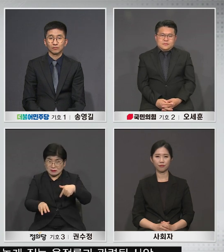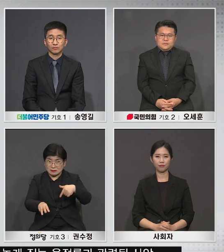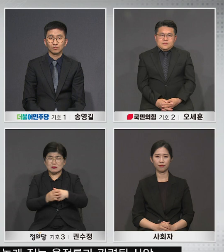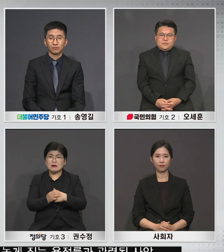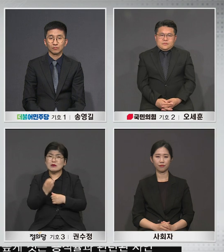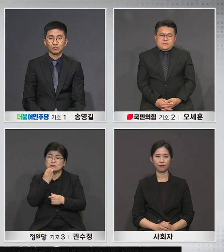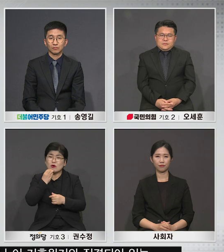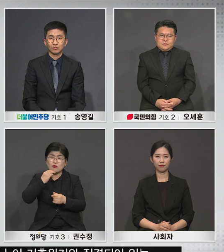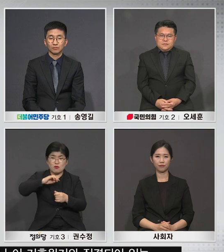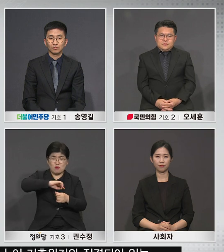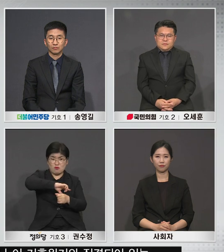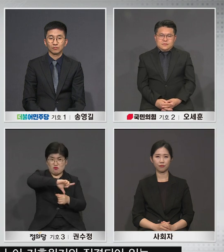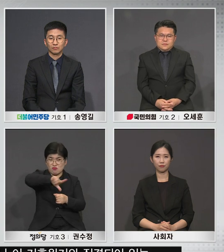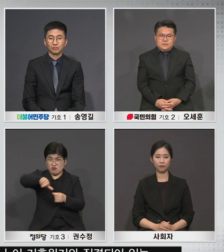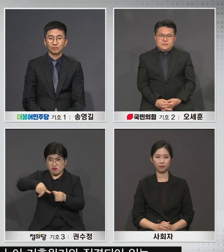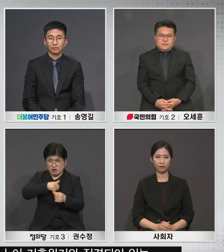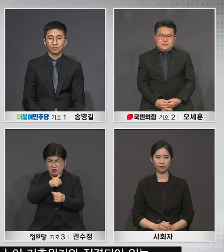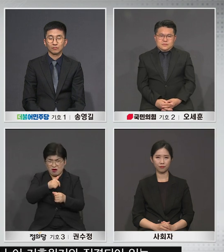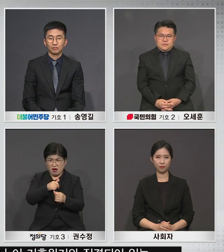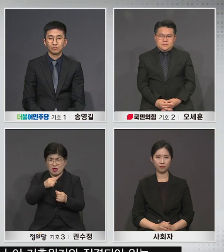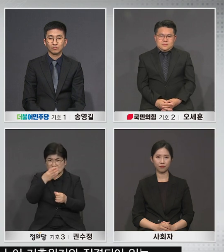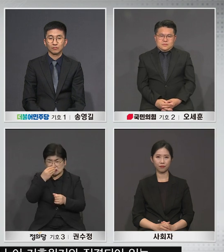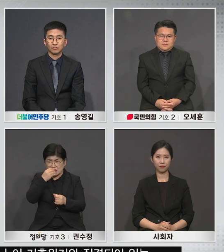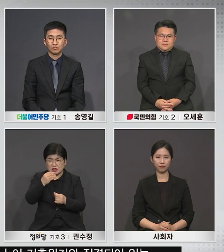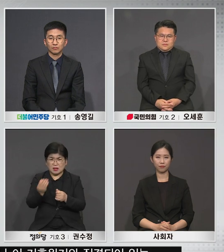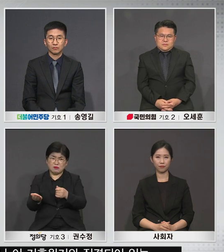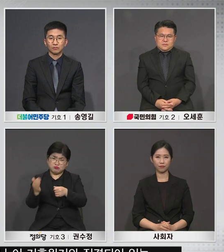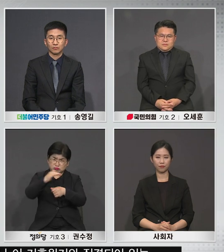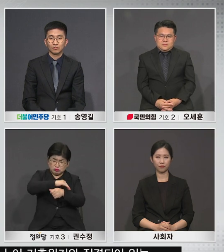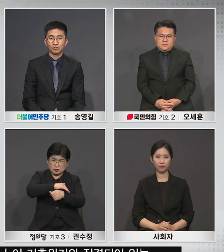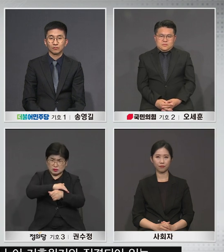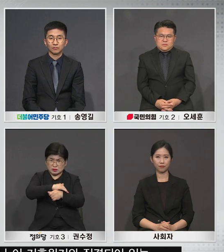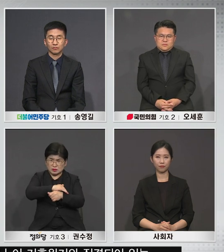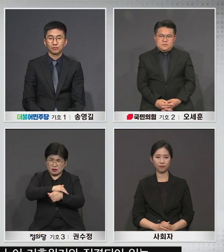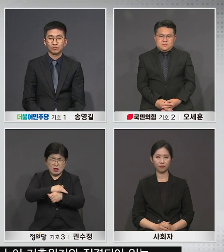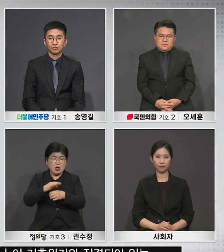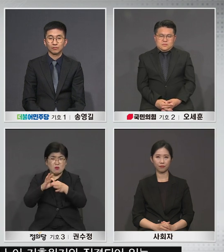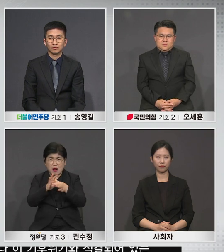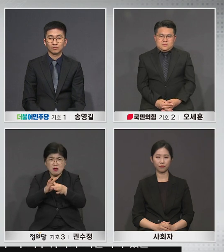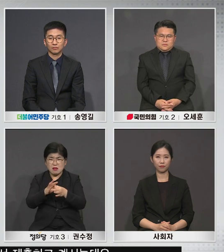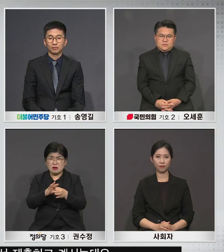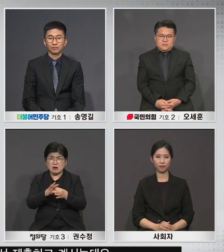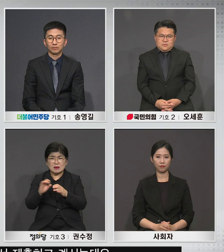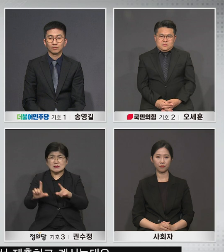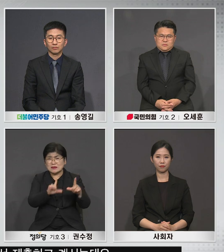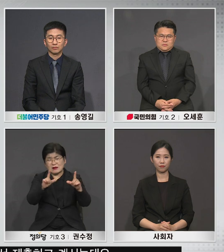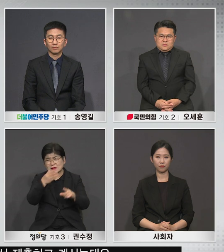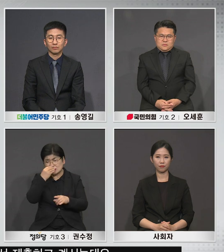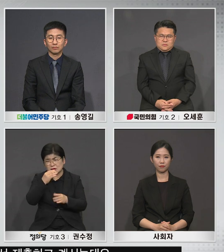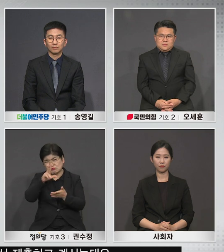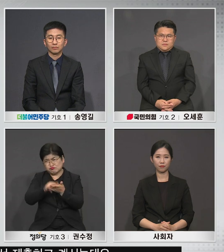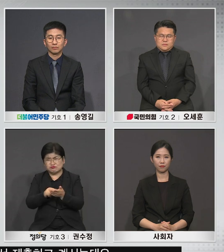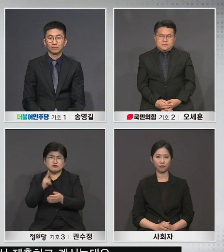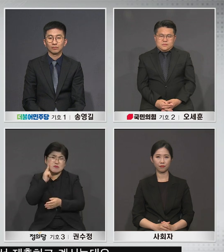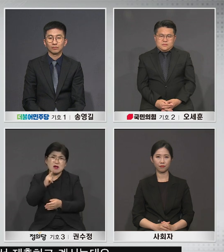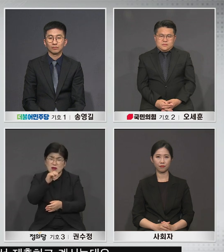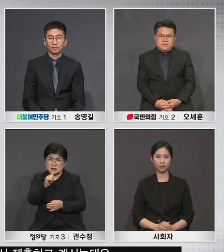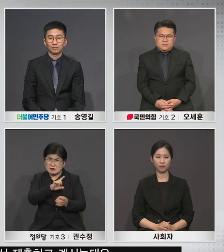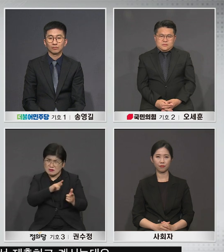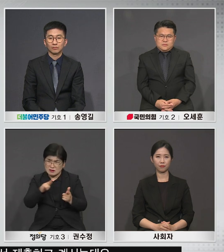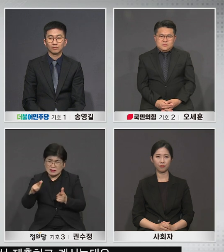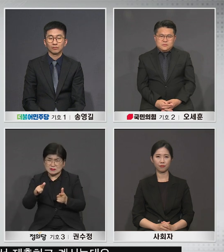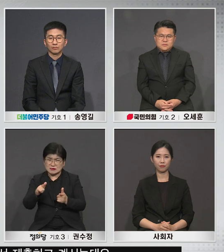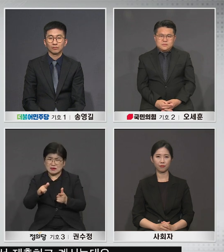매립지 이야기를 좀 이따가 하게 될 텐데 이것과도 연계되는 생활 쓰레기 문제가 대단히 심각한 상황 아닙니까? 이렇게 다 끌어들여서 이렇게